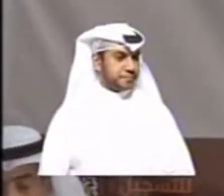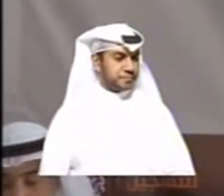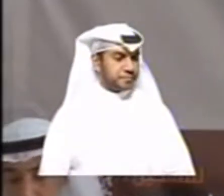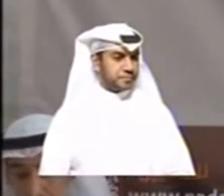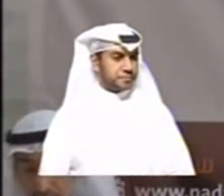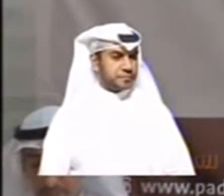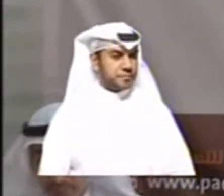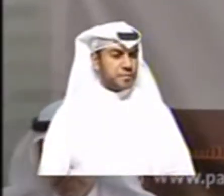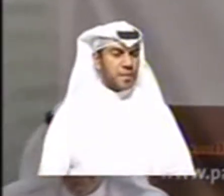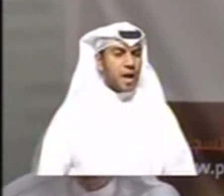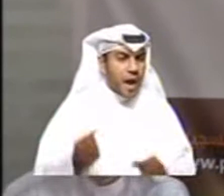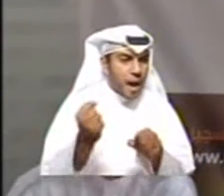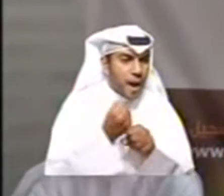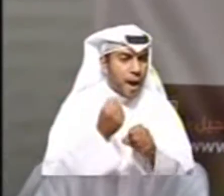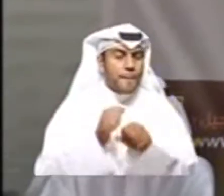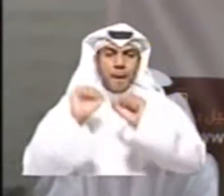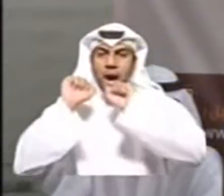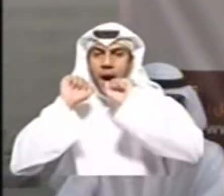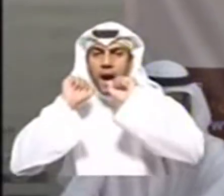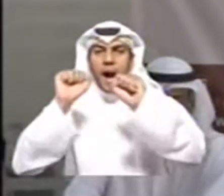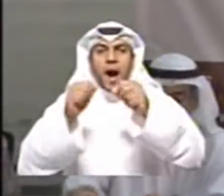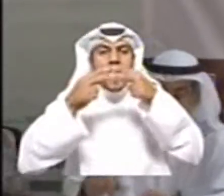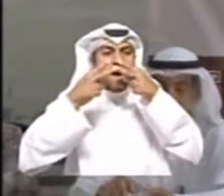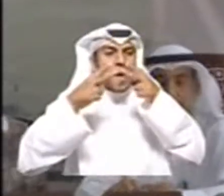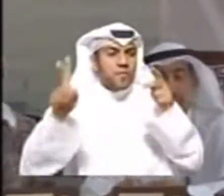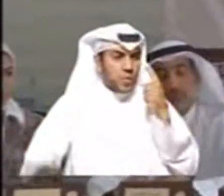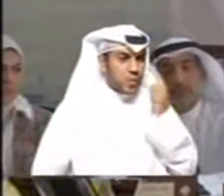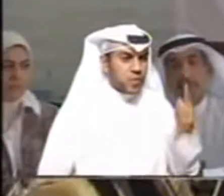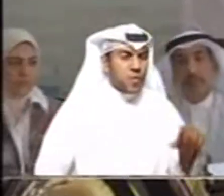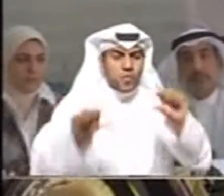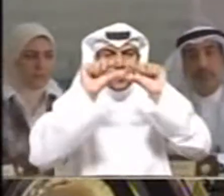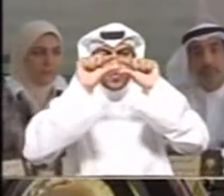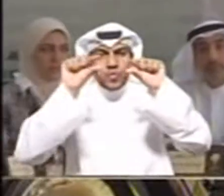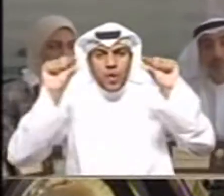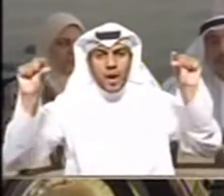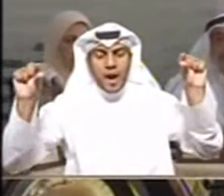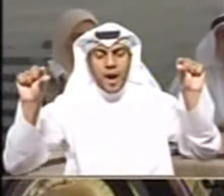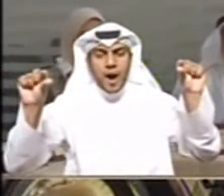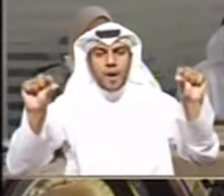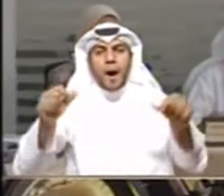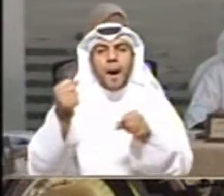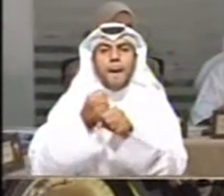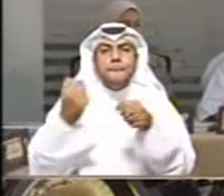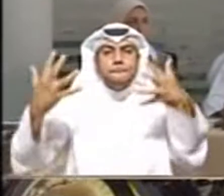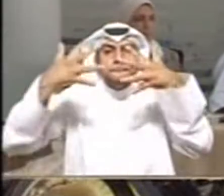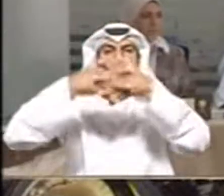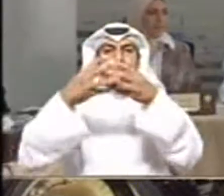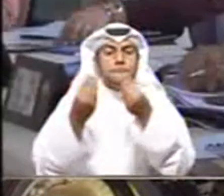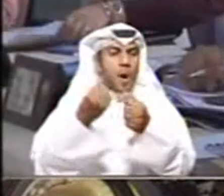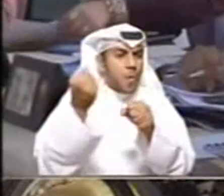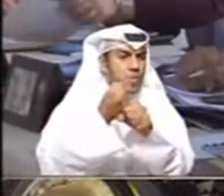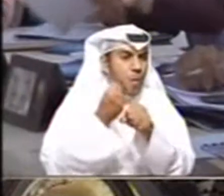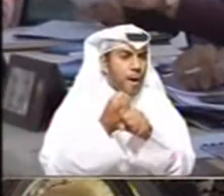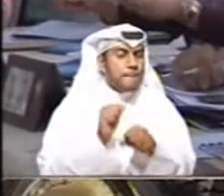الانخراط في سوق العمل مرتكز أساسي في تحسين الرفاه الاقتصادي، لذلك يشكل العمل والتشغيل بالنسبة للعديد من